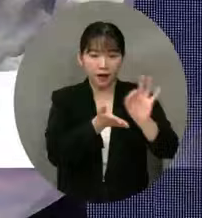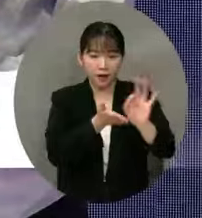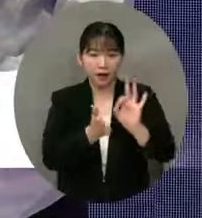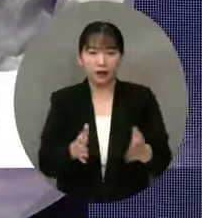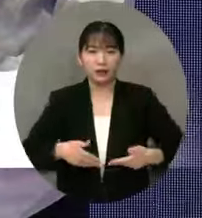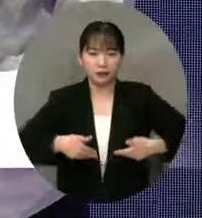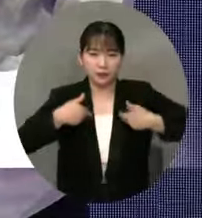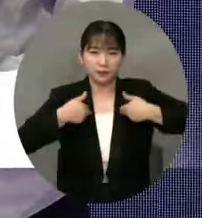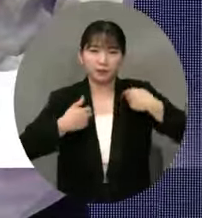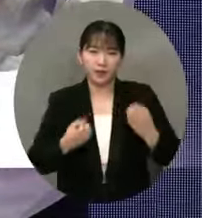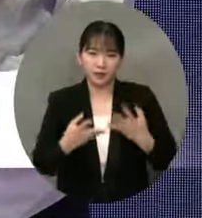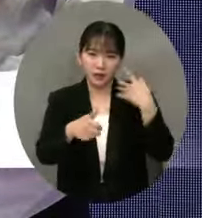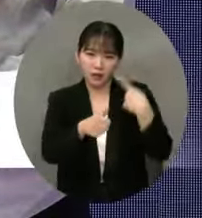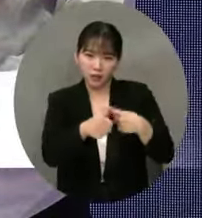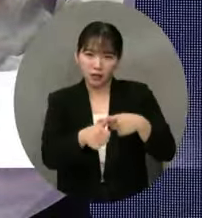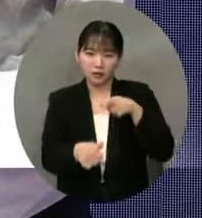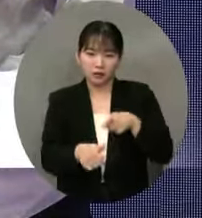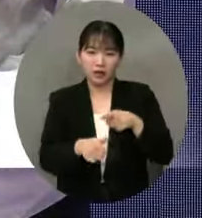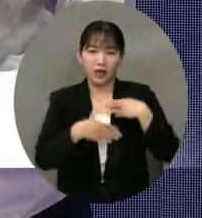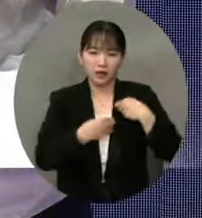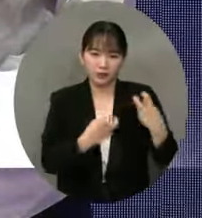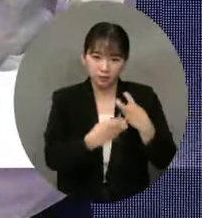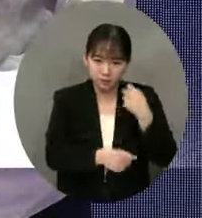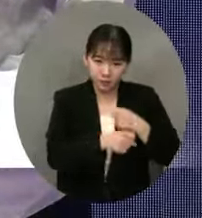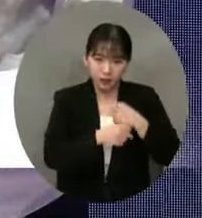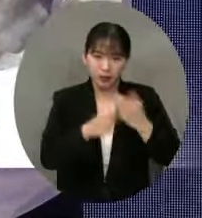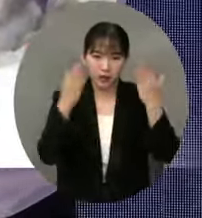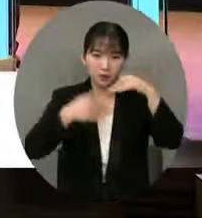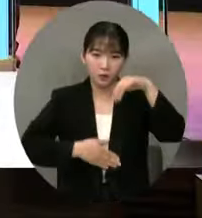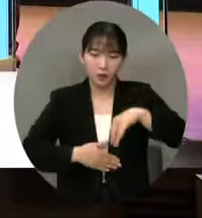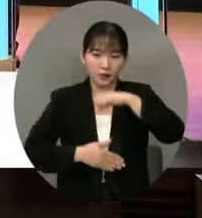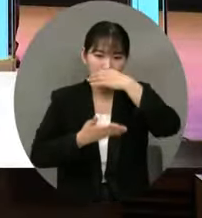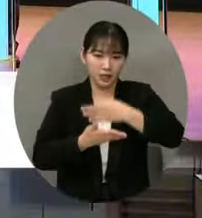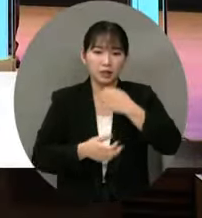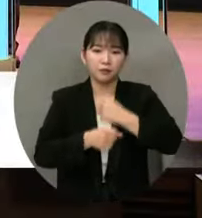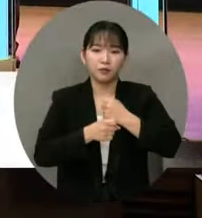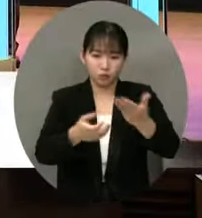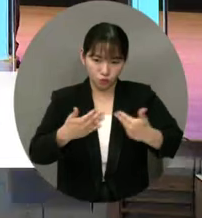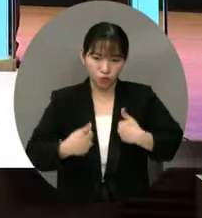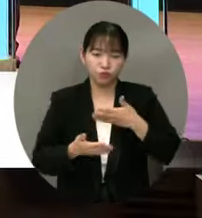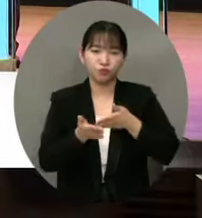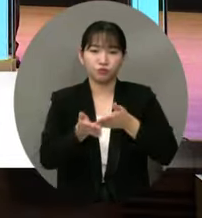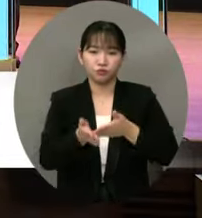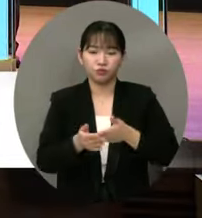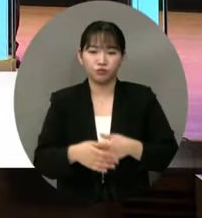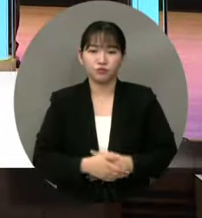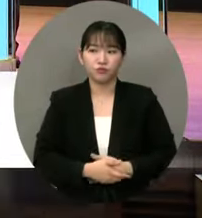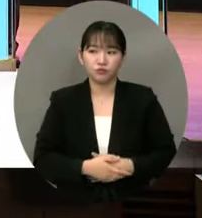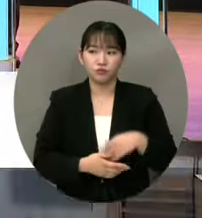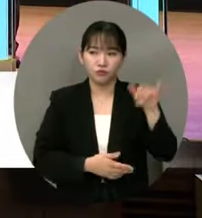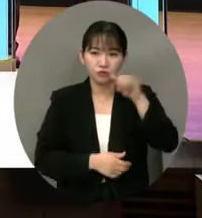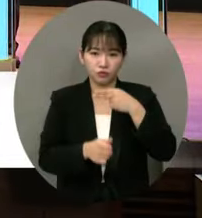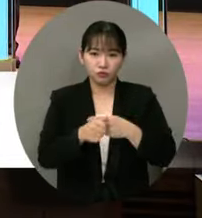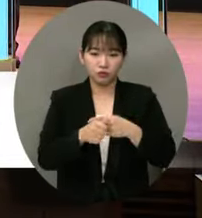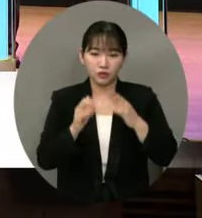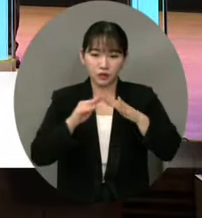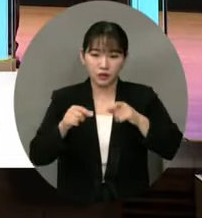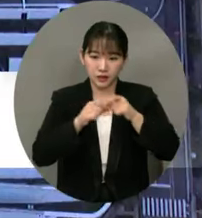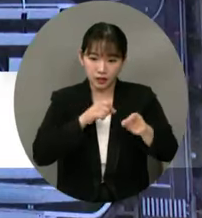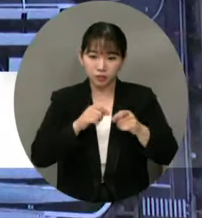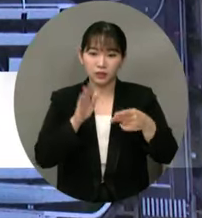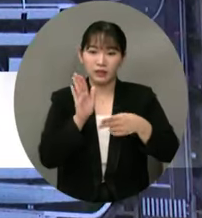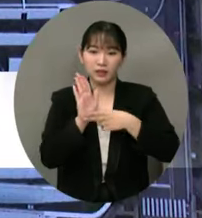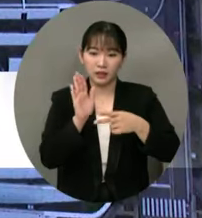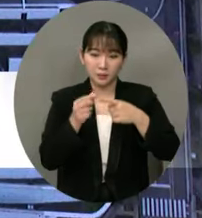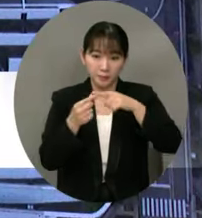성급한 행사라고 지적하고 안전대책과 학교 현장의 예산 확대를 요구했습니다. 전교조 전남지부는 논평을